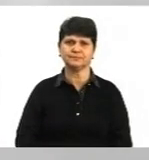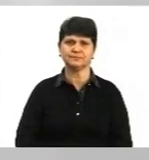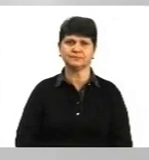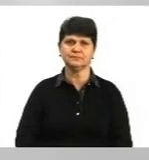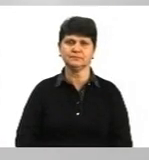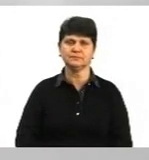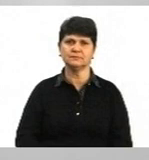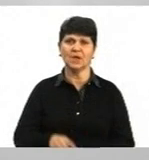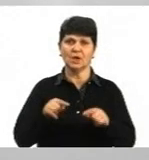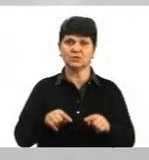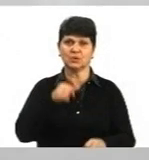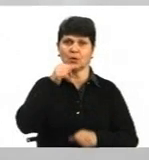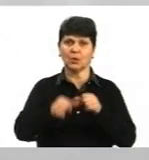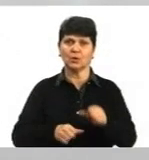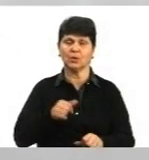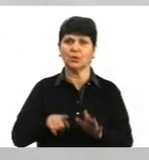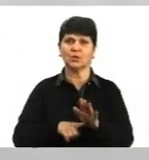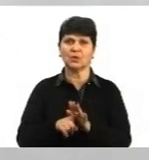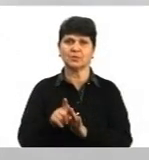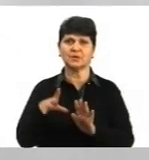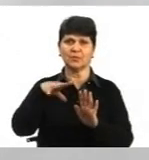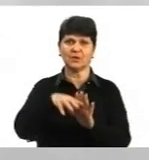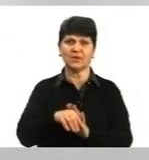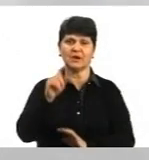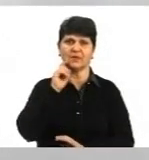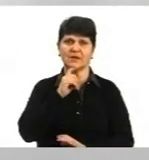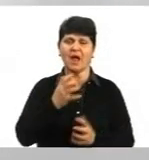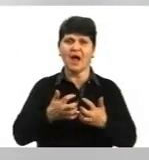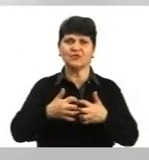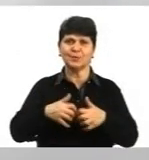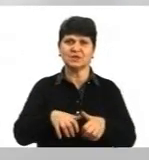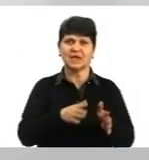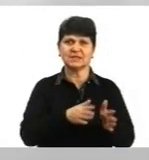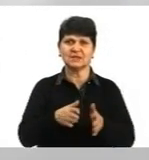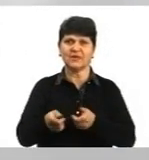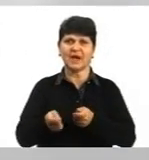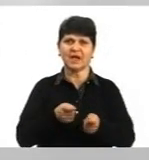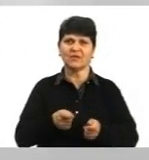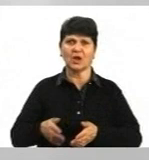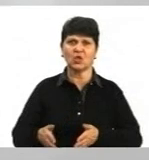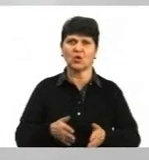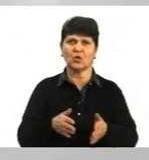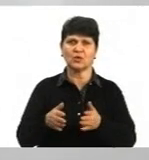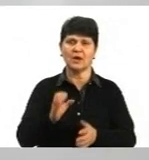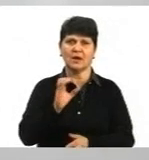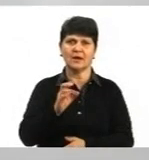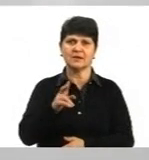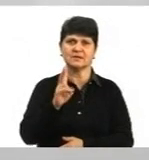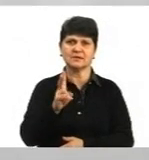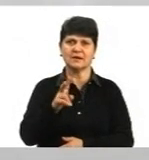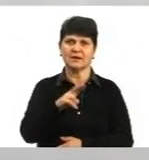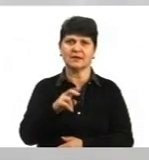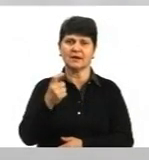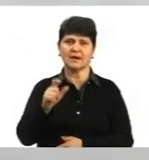З цього року розпочинаємо впроваджувати у Вінниці автоматизовану систему керування дорожнім рухом АСКДР. Початковий етап